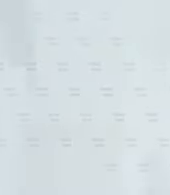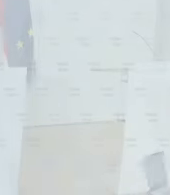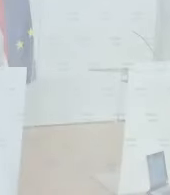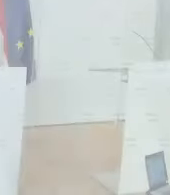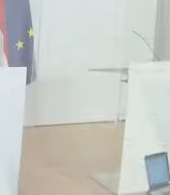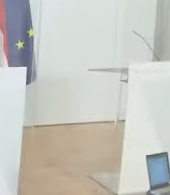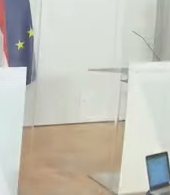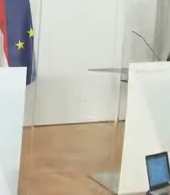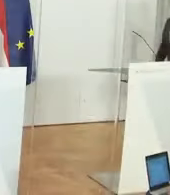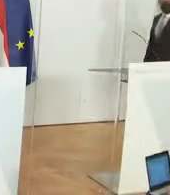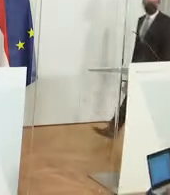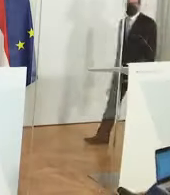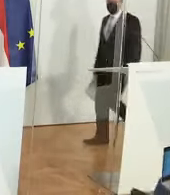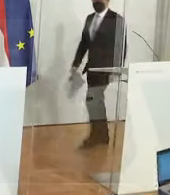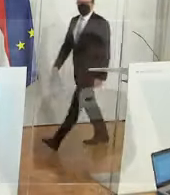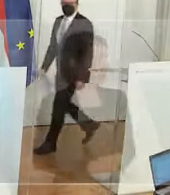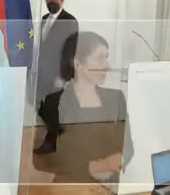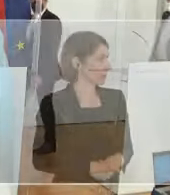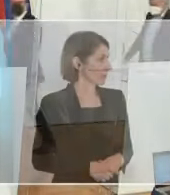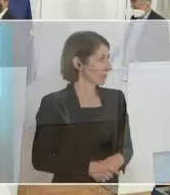Thank you.